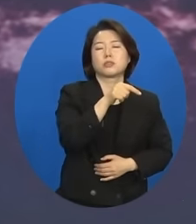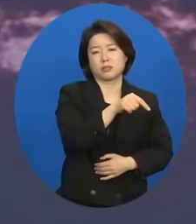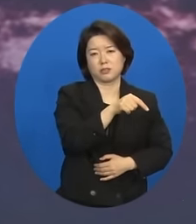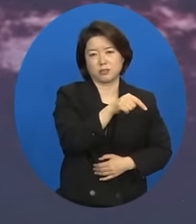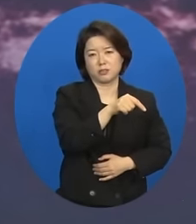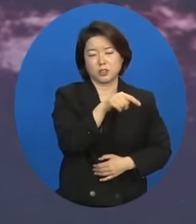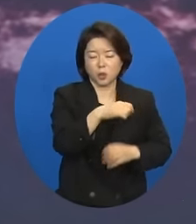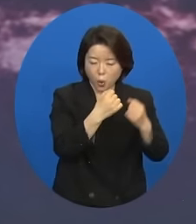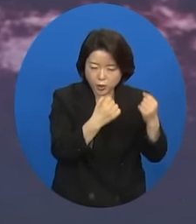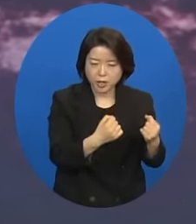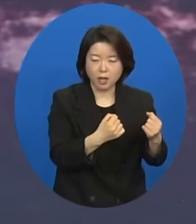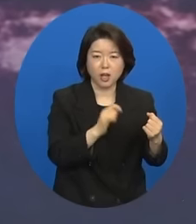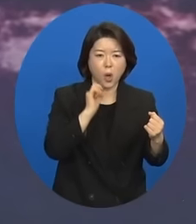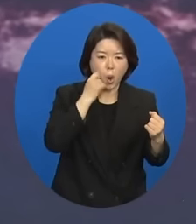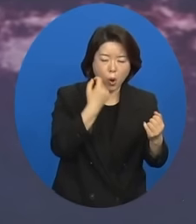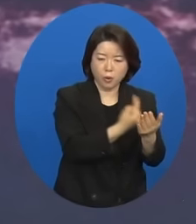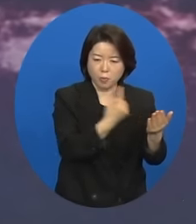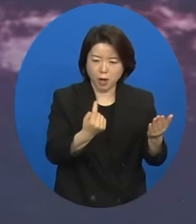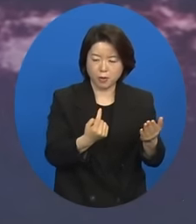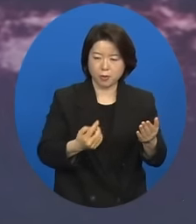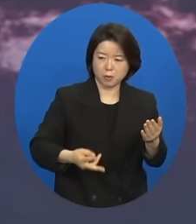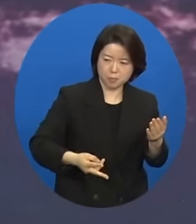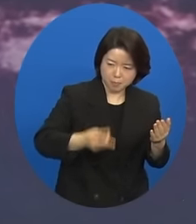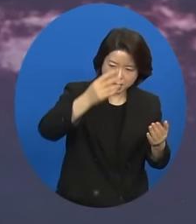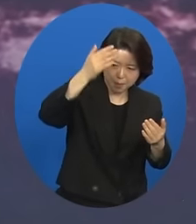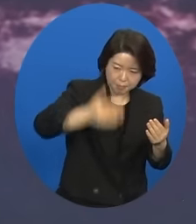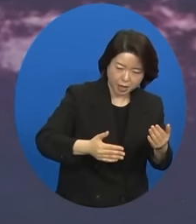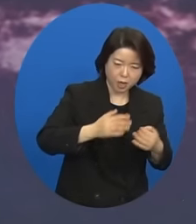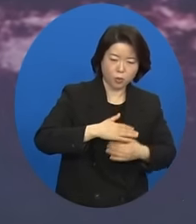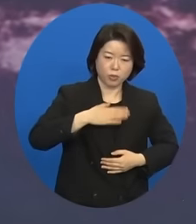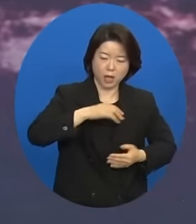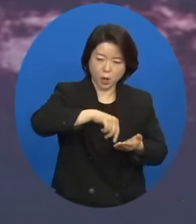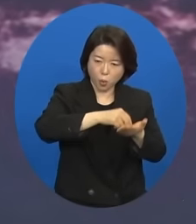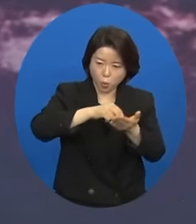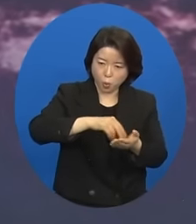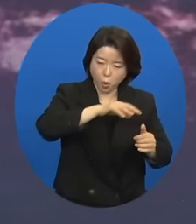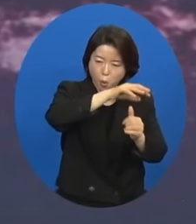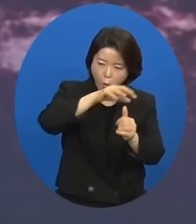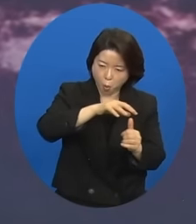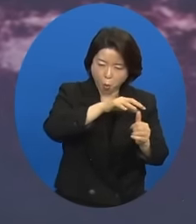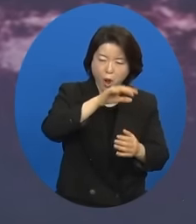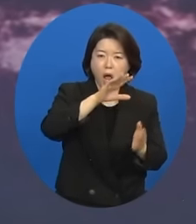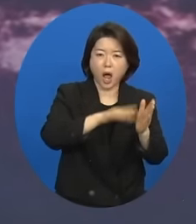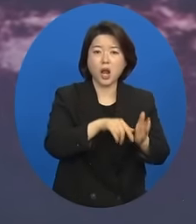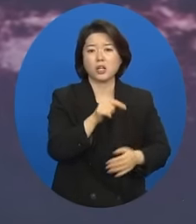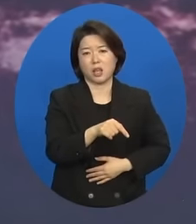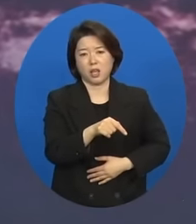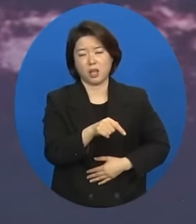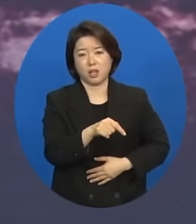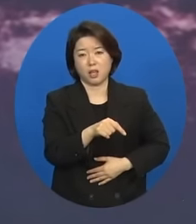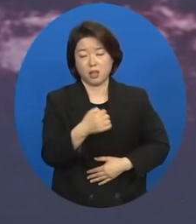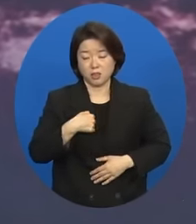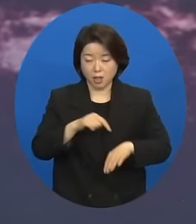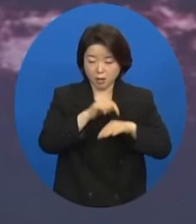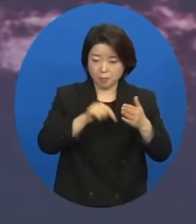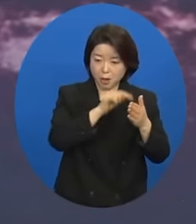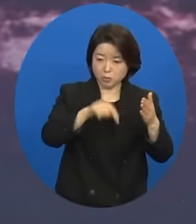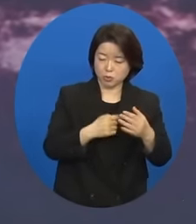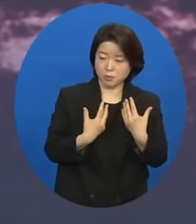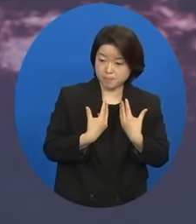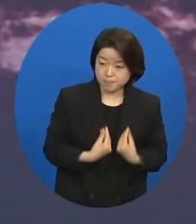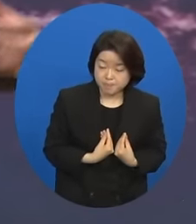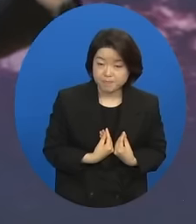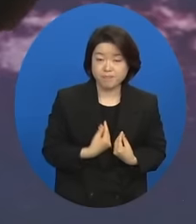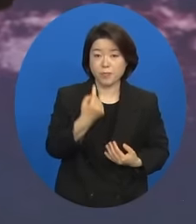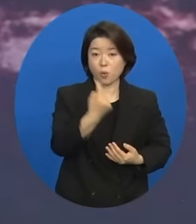어렵고 분리되고 단절되고 고립되었다고 느낄 때 우리 마음 가운데 절망이 있을 때에